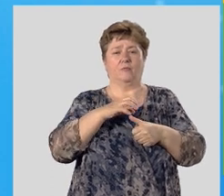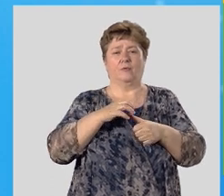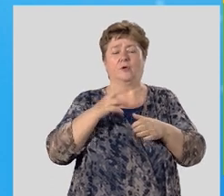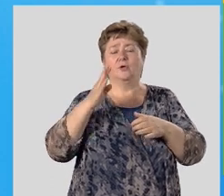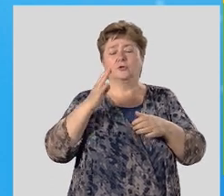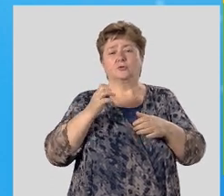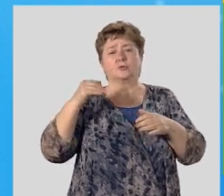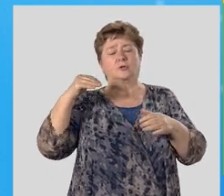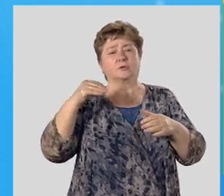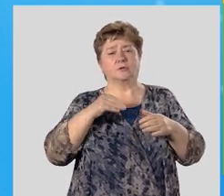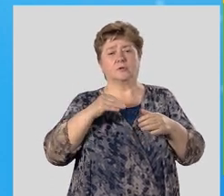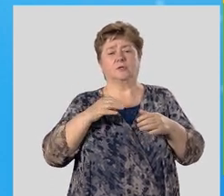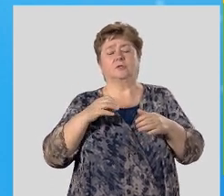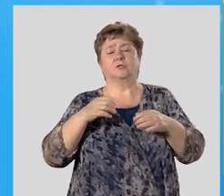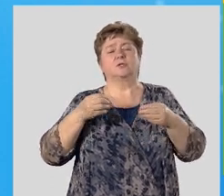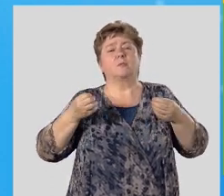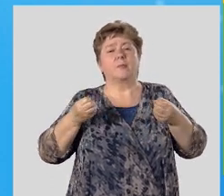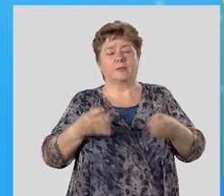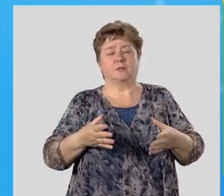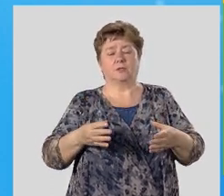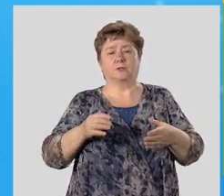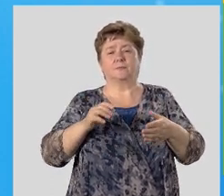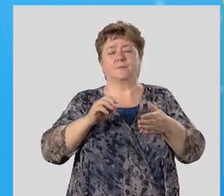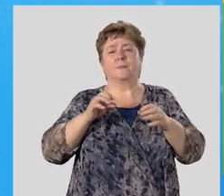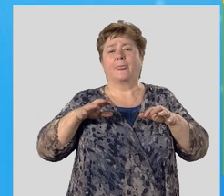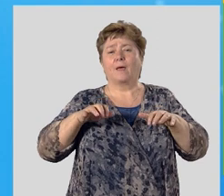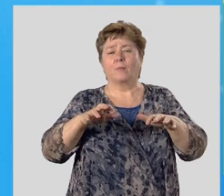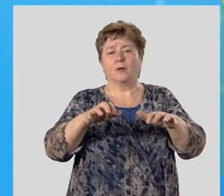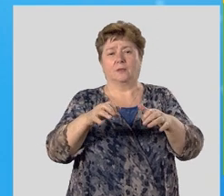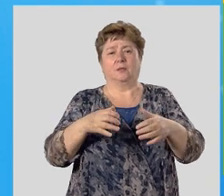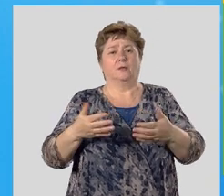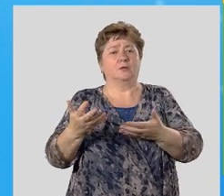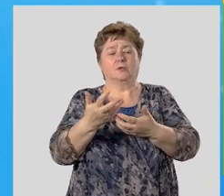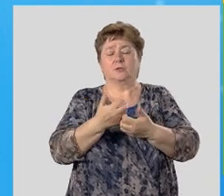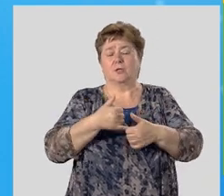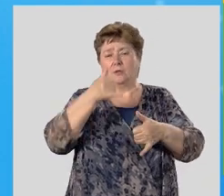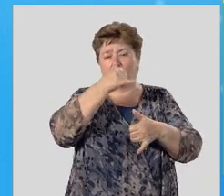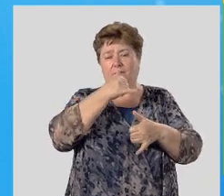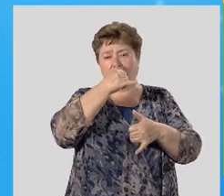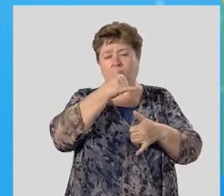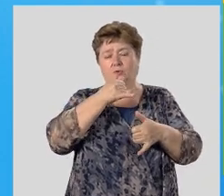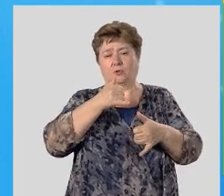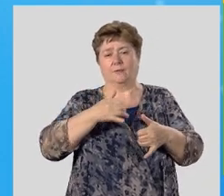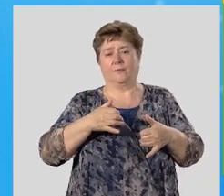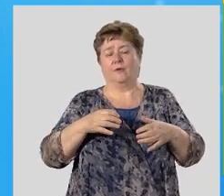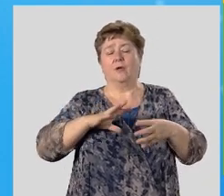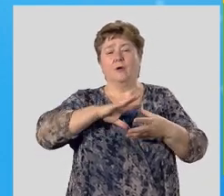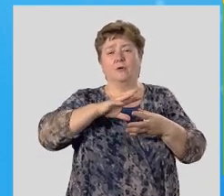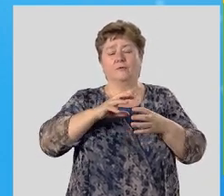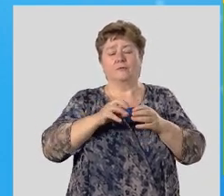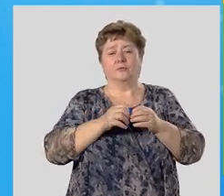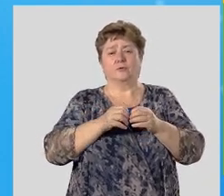и 40 тысяч видов простейших. Бактерии вообще не поддаются никакому счету, и все